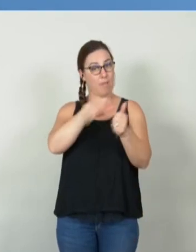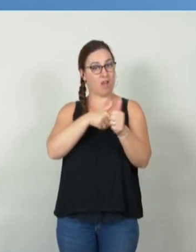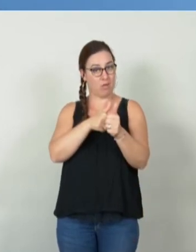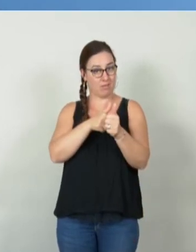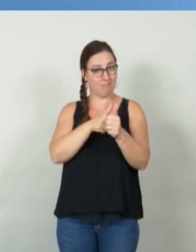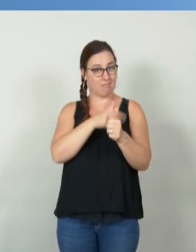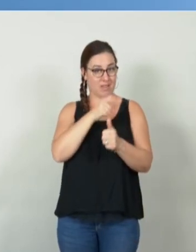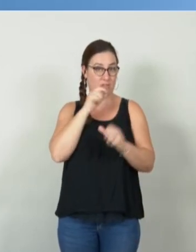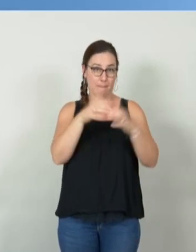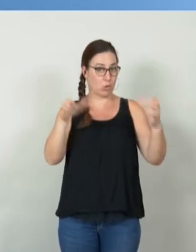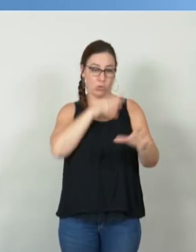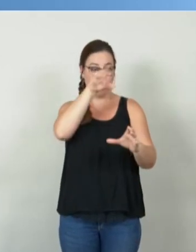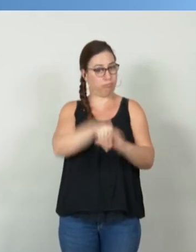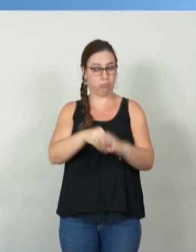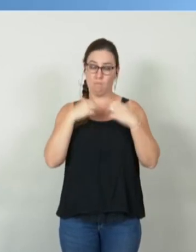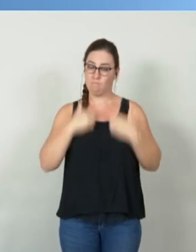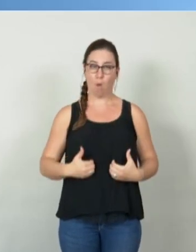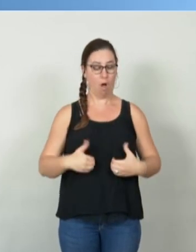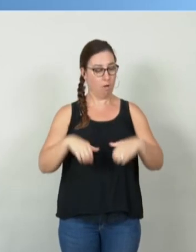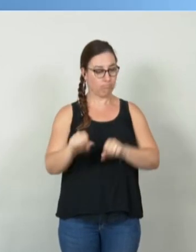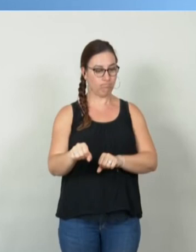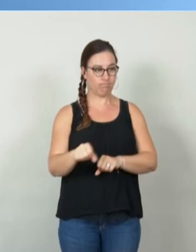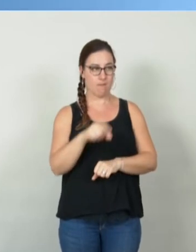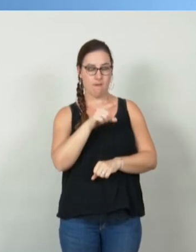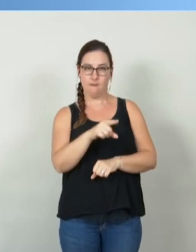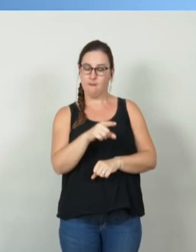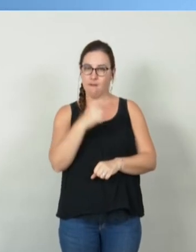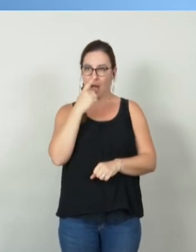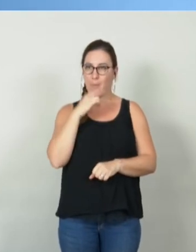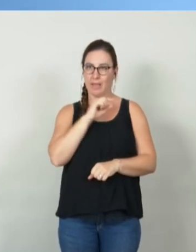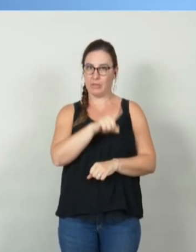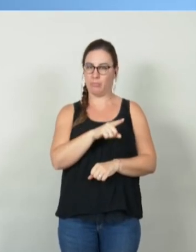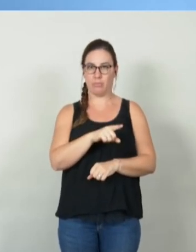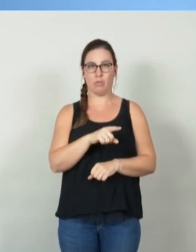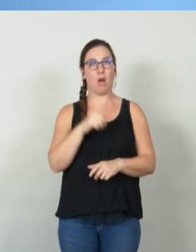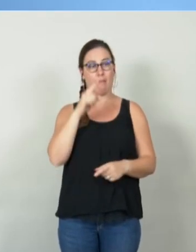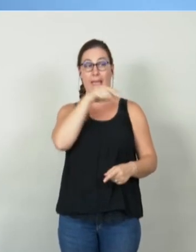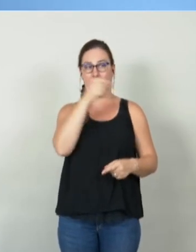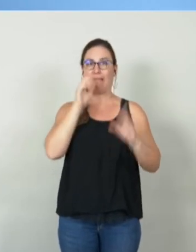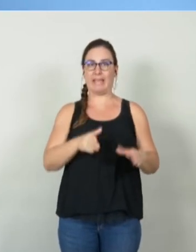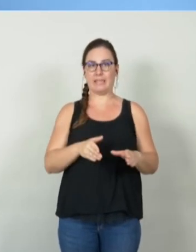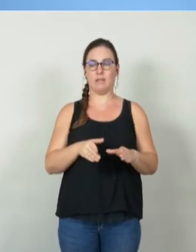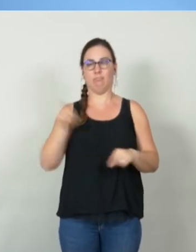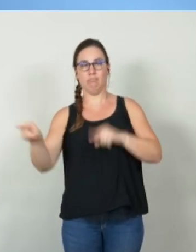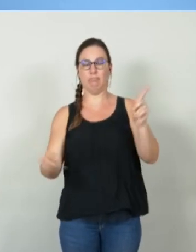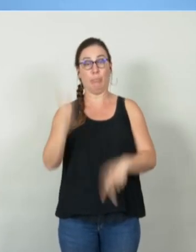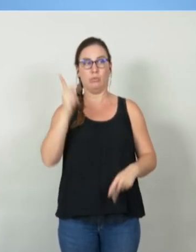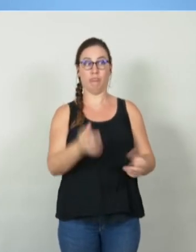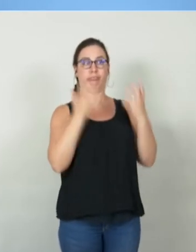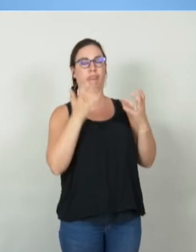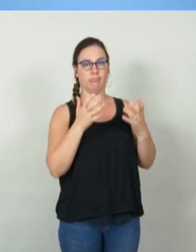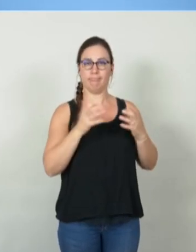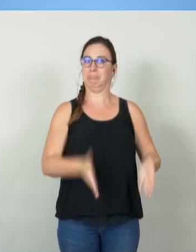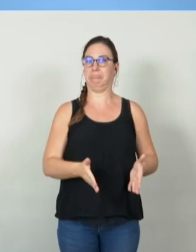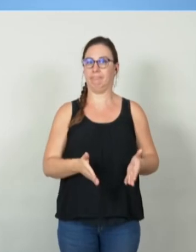de cette majorité paraît plus que tranchée sur cette question n'oublions pas que